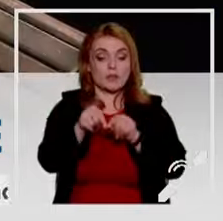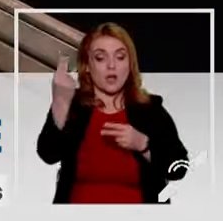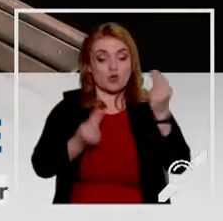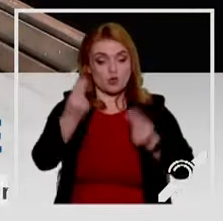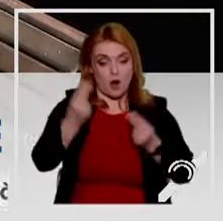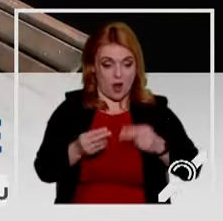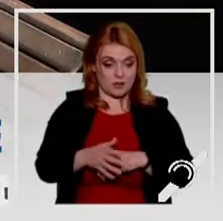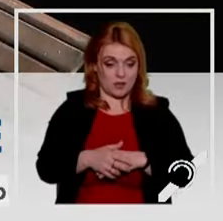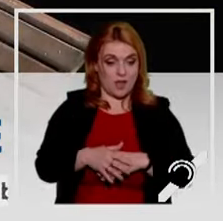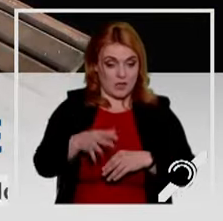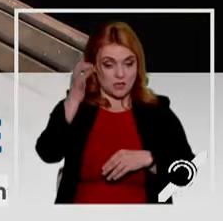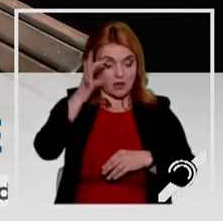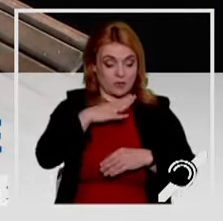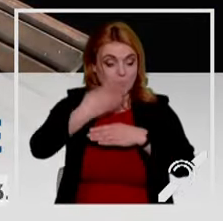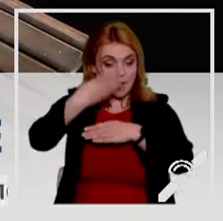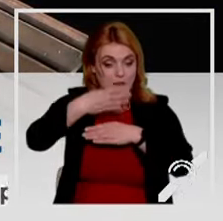Români.